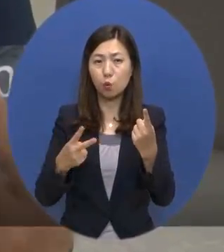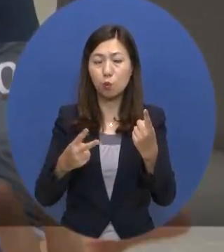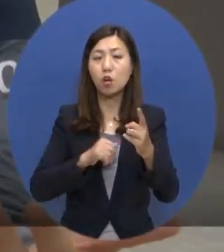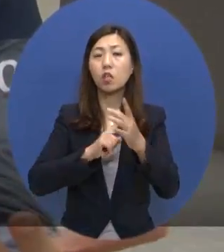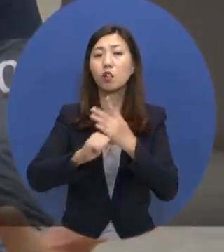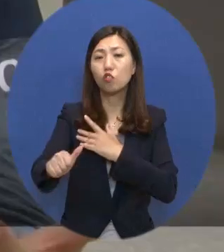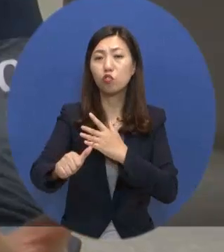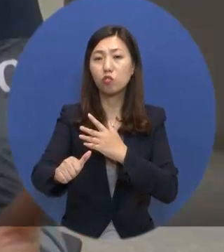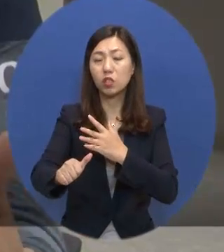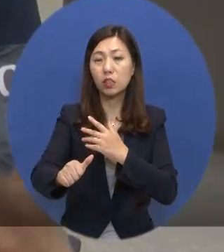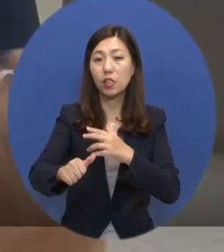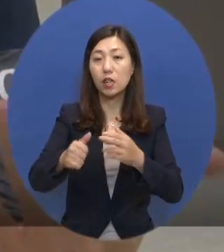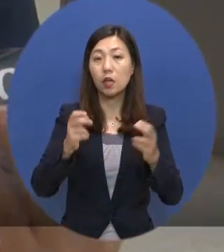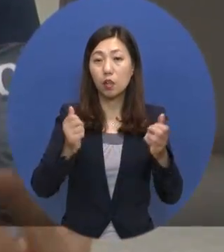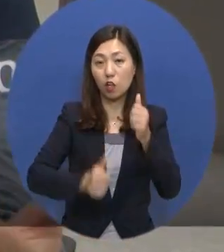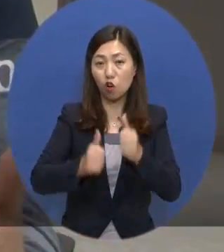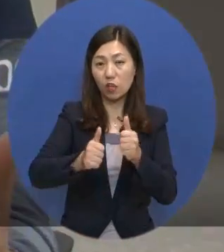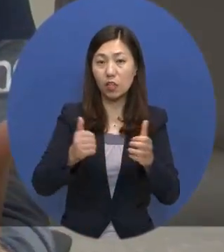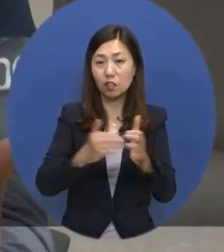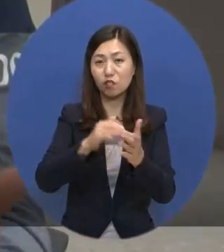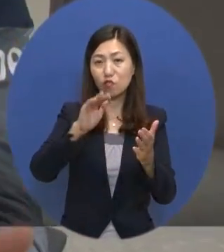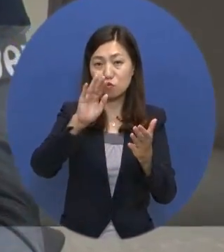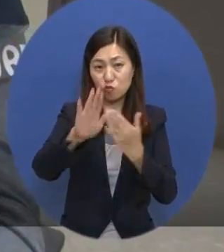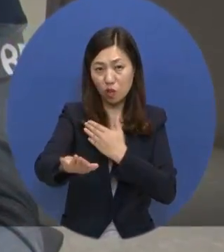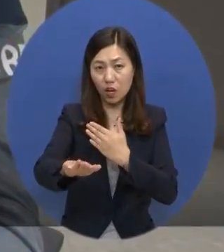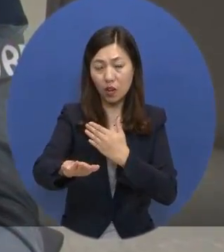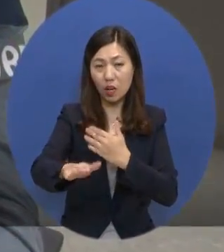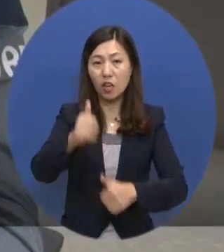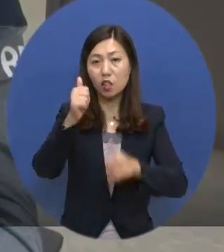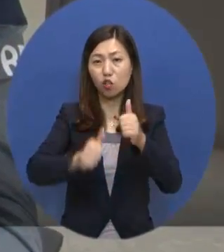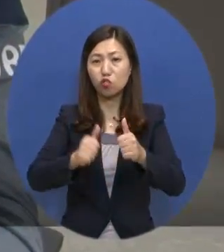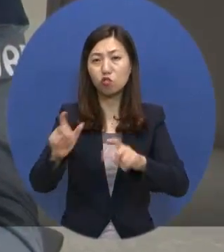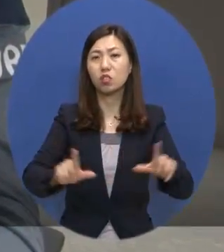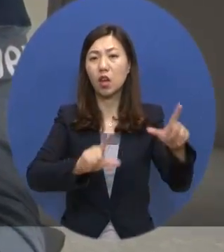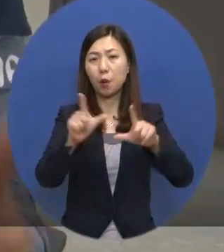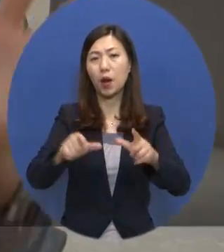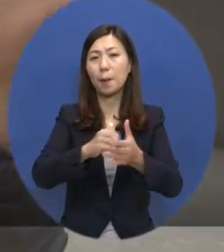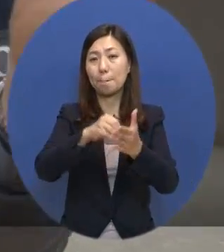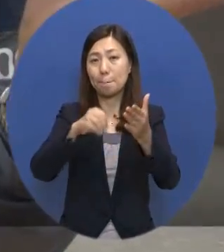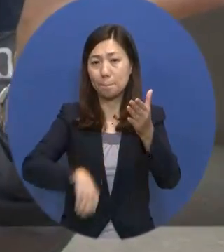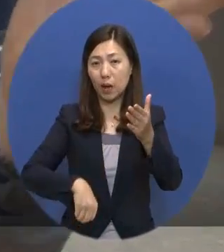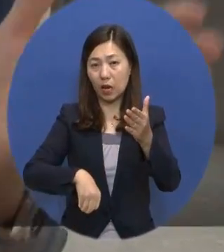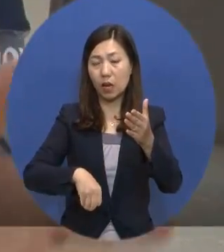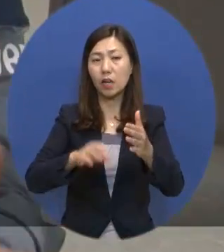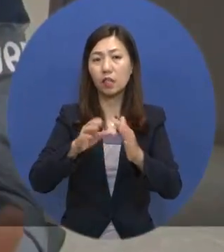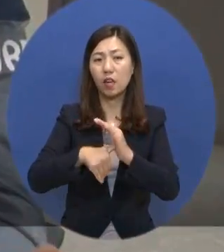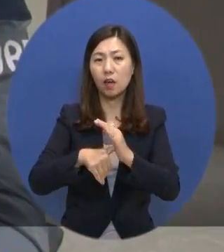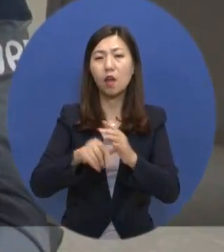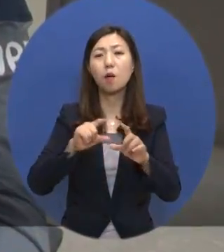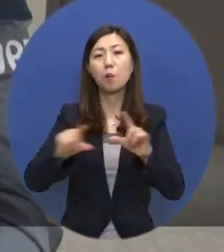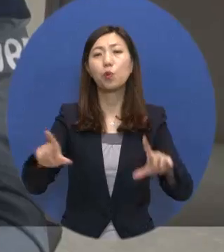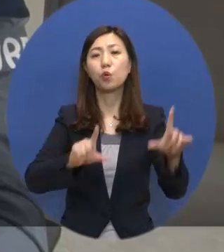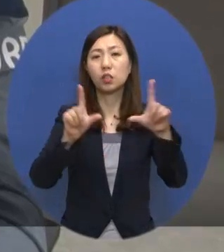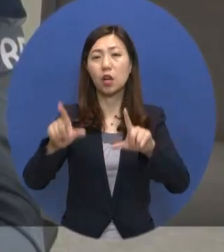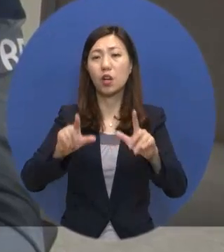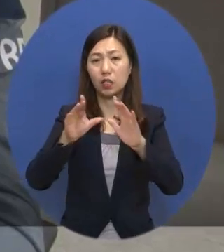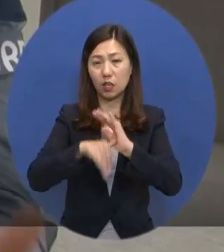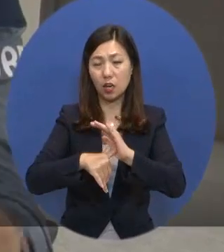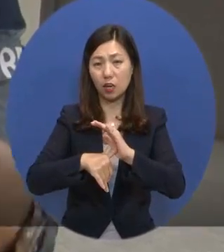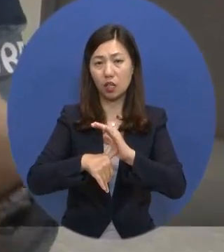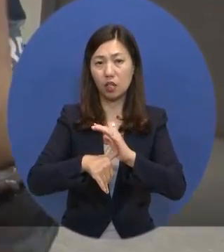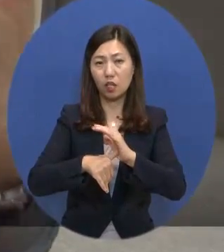선수들이 은퇴한 이유라든지 아니면 이 선수 생활을 그만두었을 때 일반 생활을 하실 때